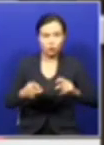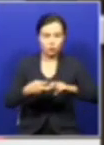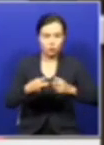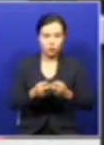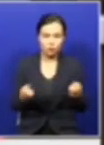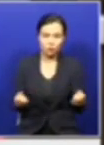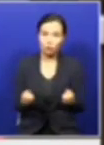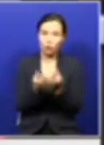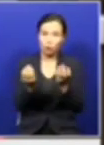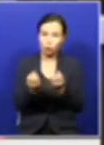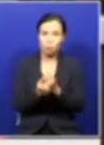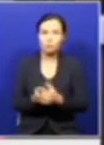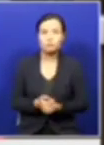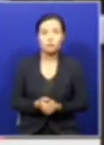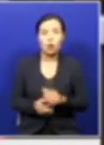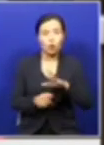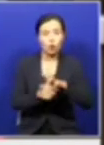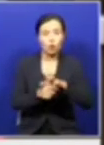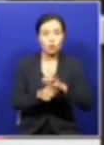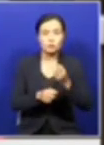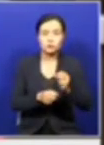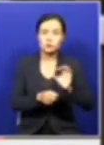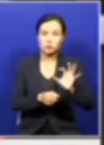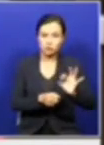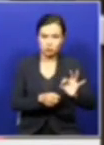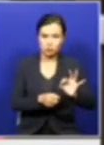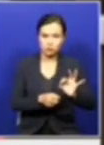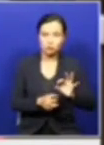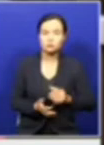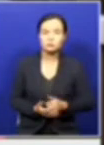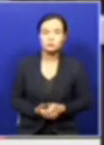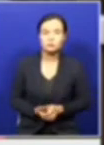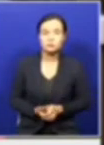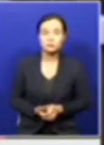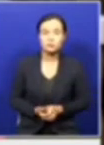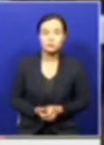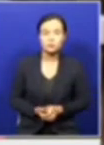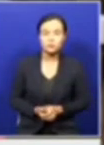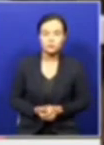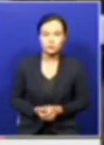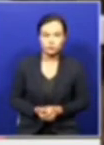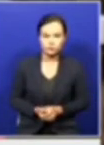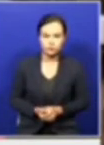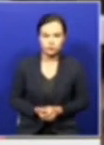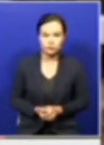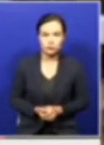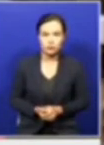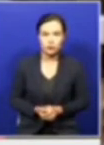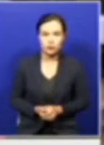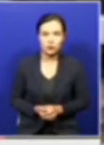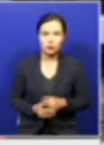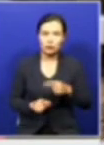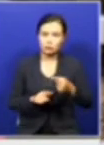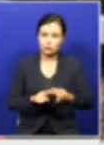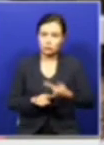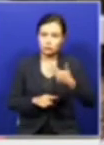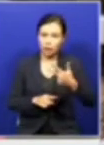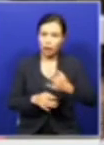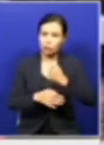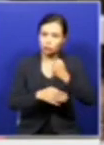จากวิกฤตการไวรัสนะครับโควิด-19มันจบภายใน3เดือนที่รัฐบา